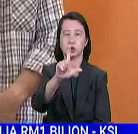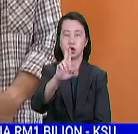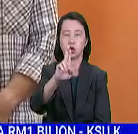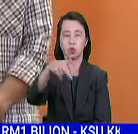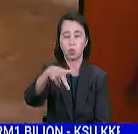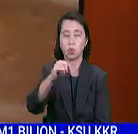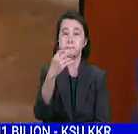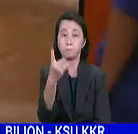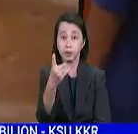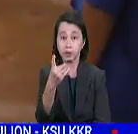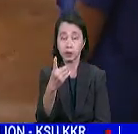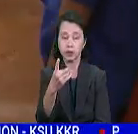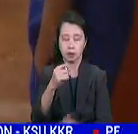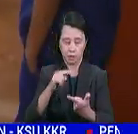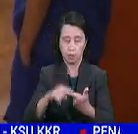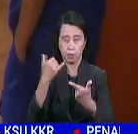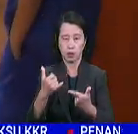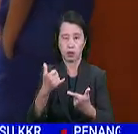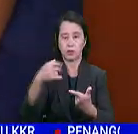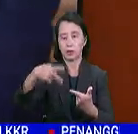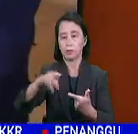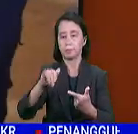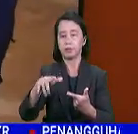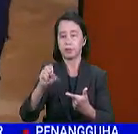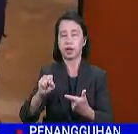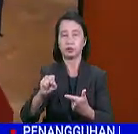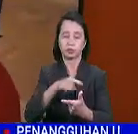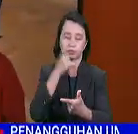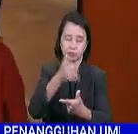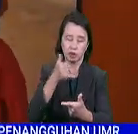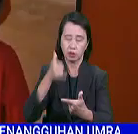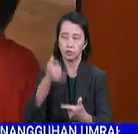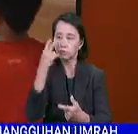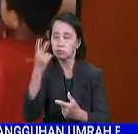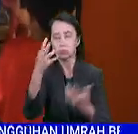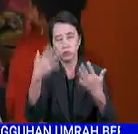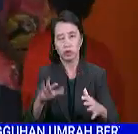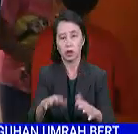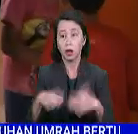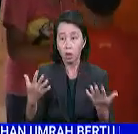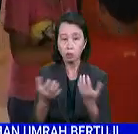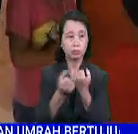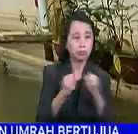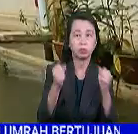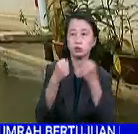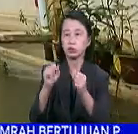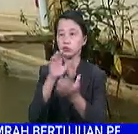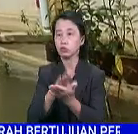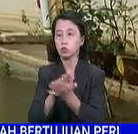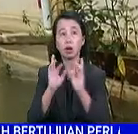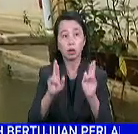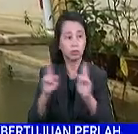dan hari ini saya berada di daerah kota maruda pitas untuk melihat Sejauh manakah yang pertama kesiapsiagaan sekolah-sekolah